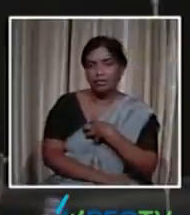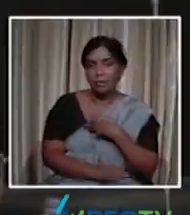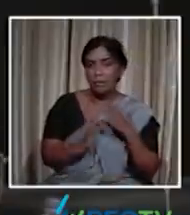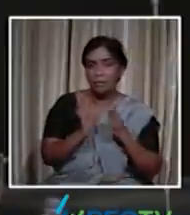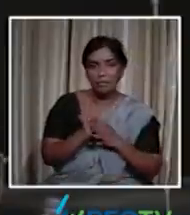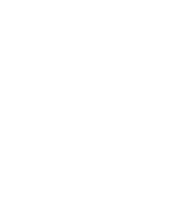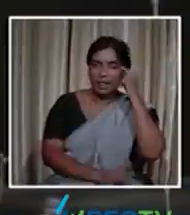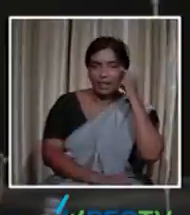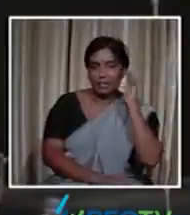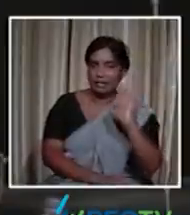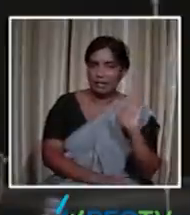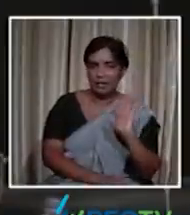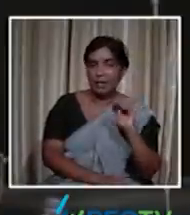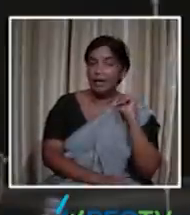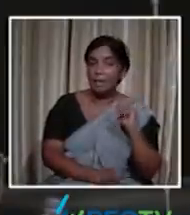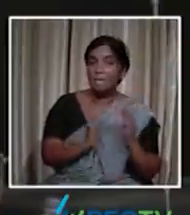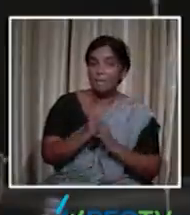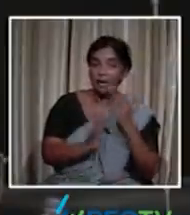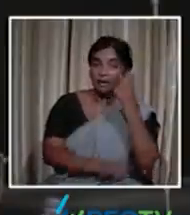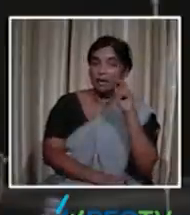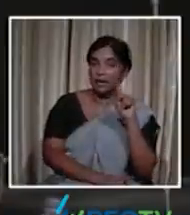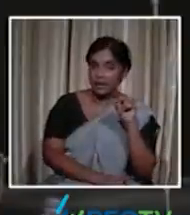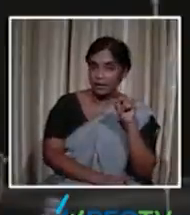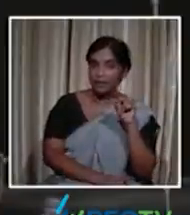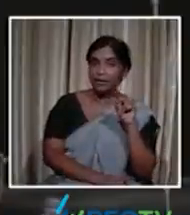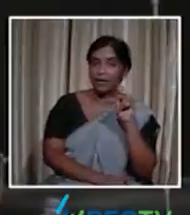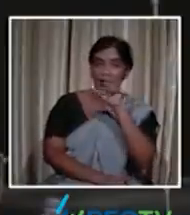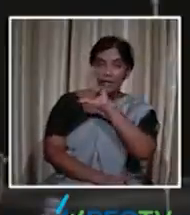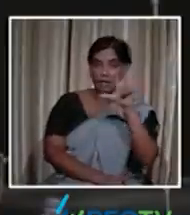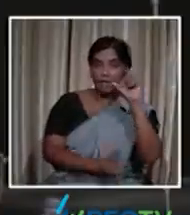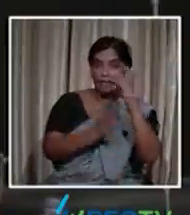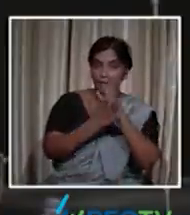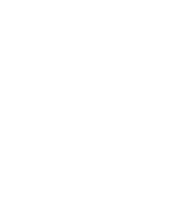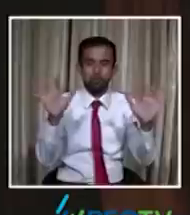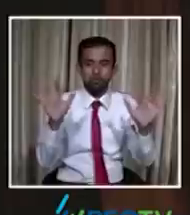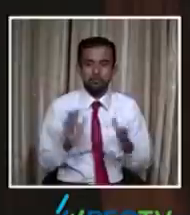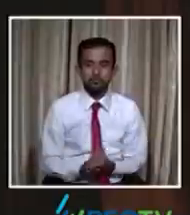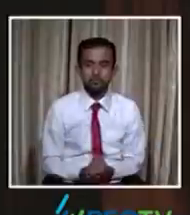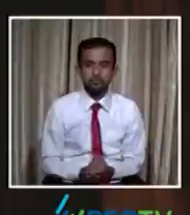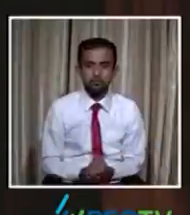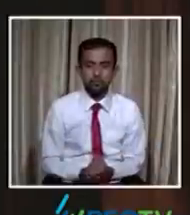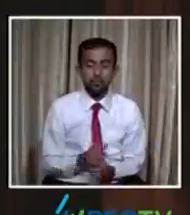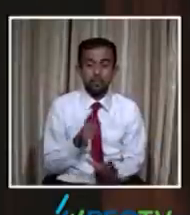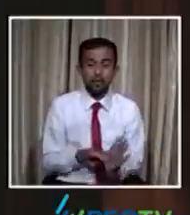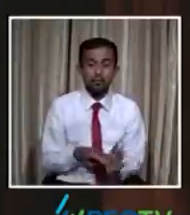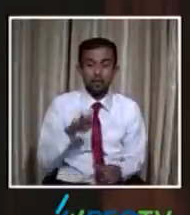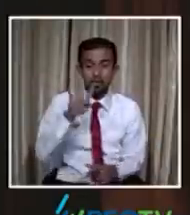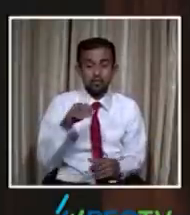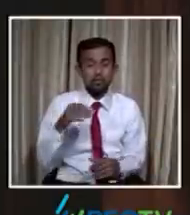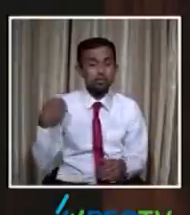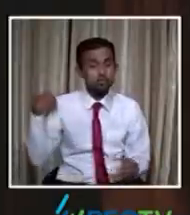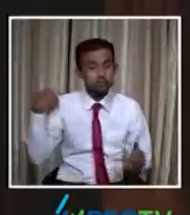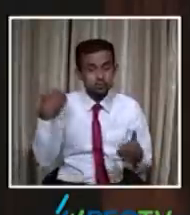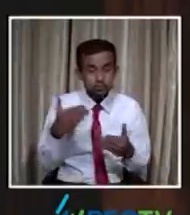නම් මම වැඩි හිතන්නේ නැහැ. මොකද මනුස්ස 2011 18 වෙනි ඉවස්සා සංශෝධනයට අත උස්සන්න ගියේ. දශක 4කට වඩා වැඩි